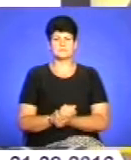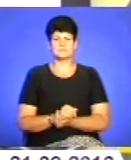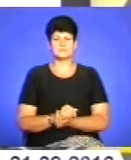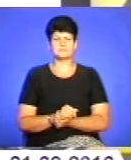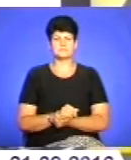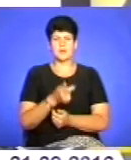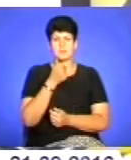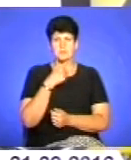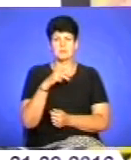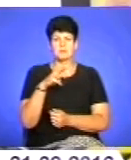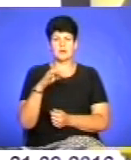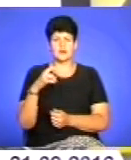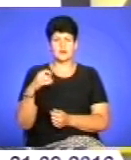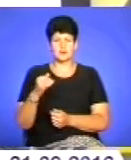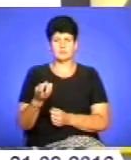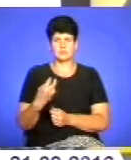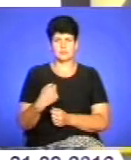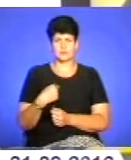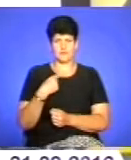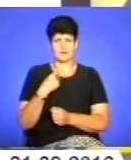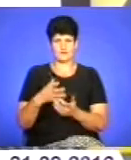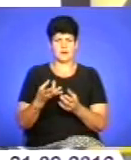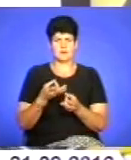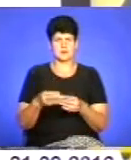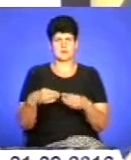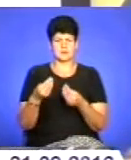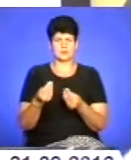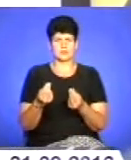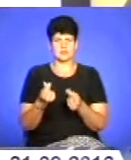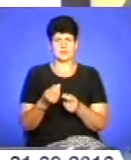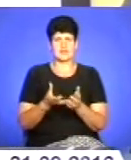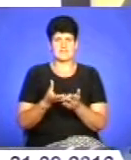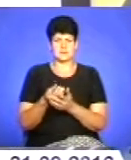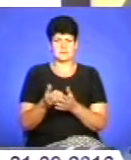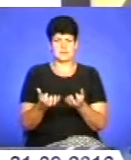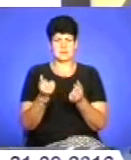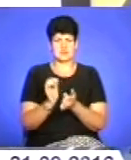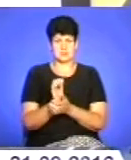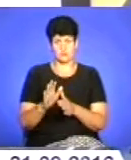Пан Михайло до мене свій час приходив, треба виділити кошти на фінансування, на підтримку газети. Будь ласка.